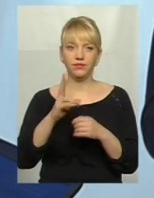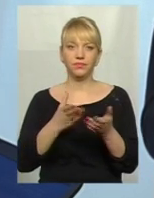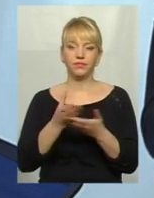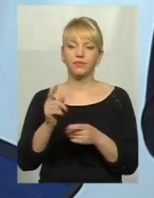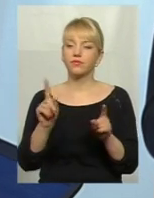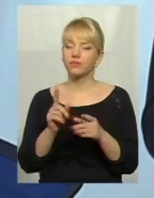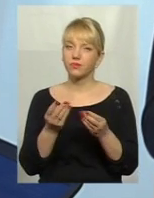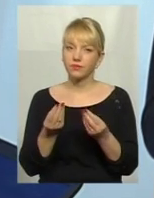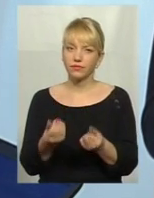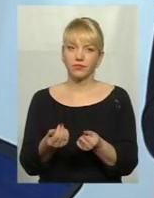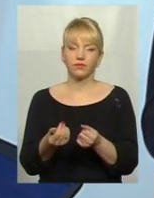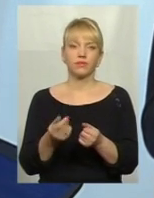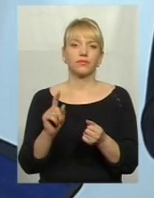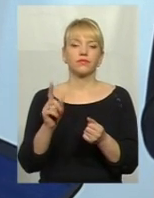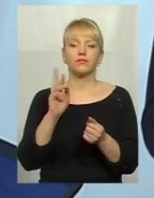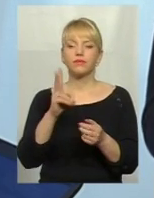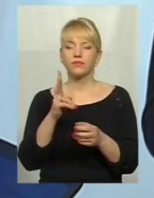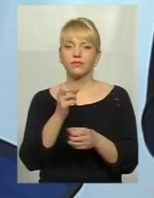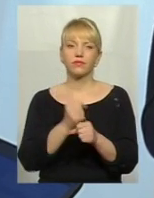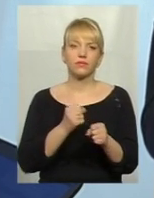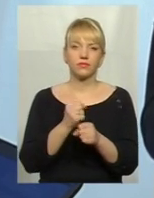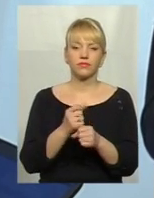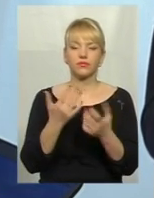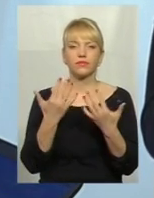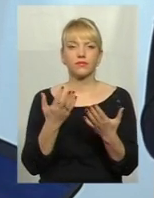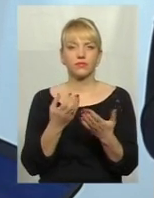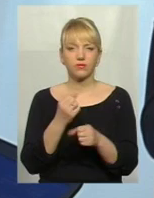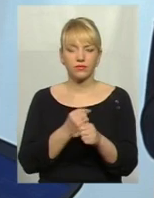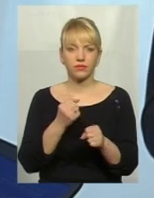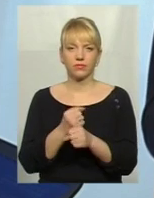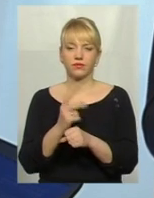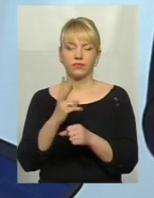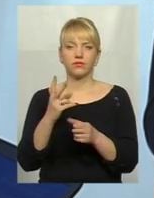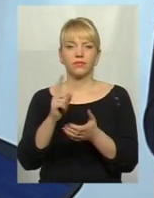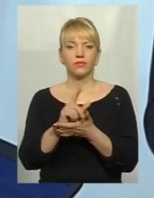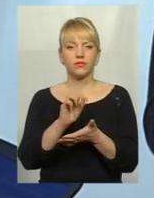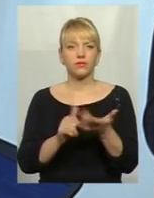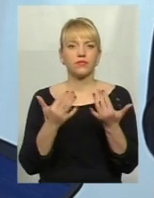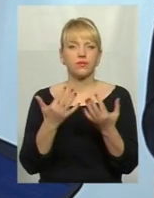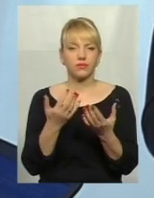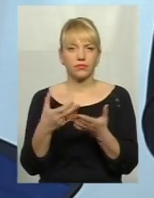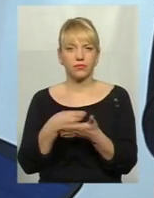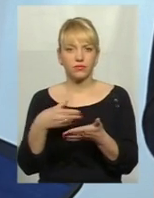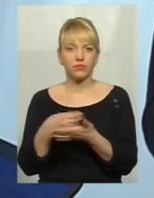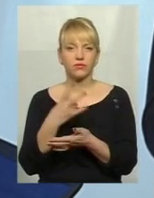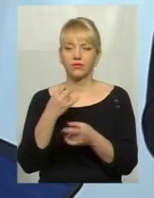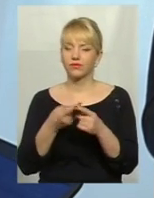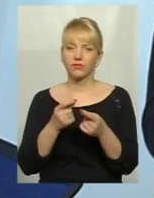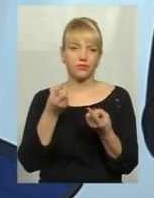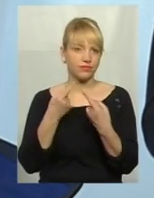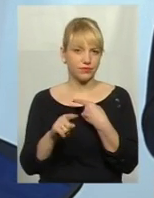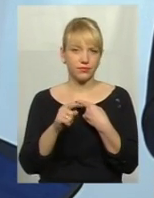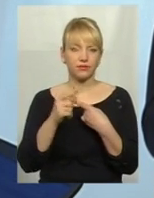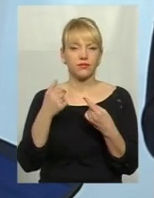що платить, скільки обробляють, як обробляють, які податки надходять і так далі. Але це все-таки не те, тому що